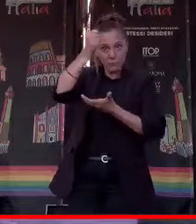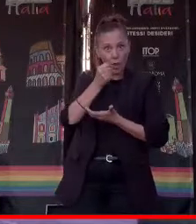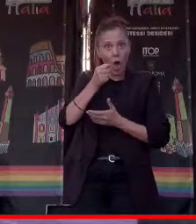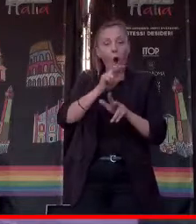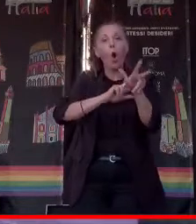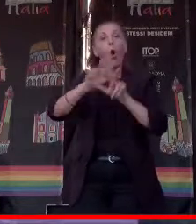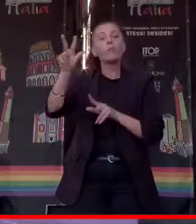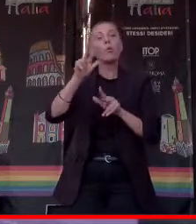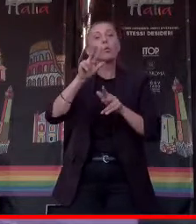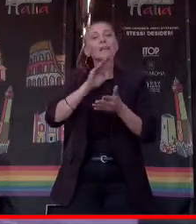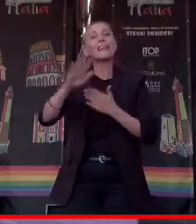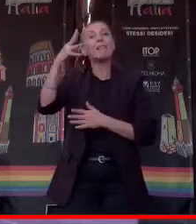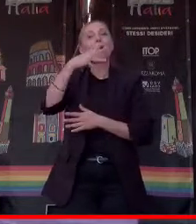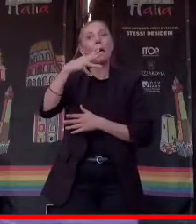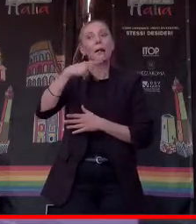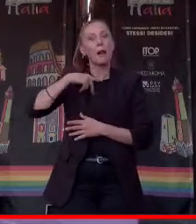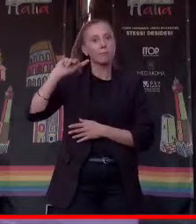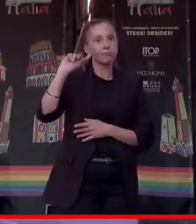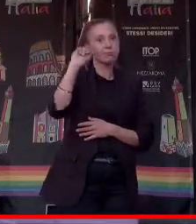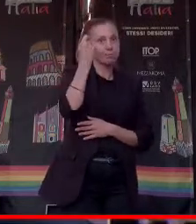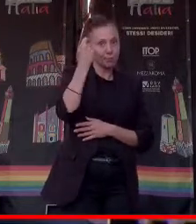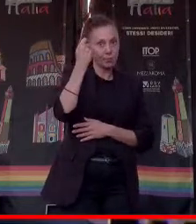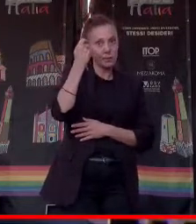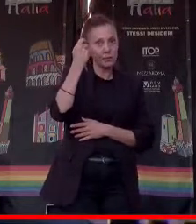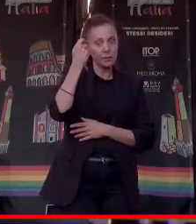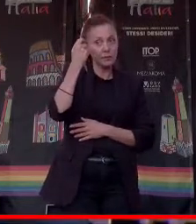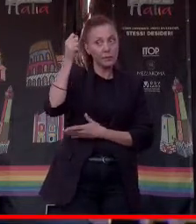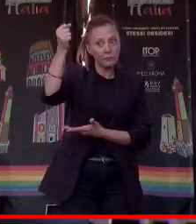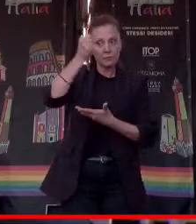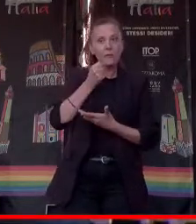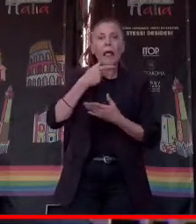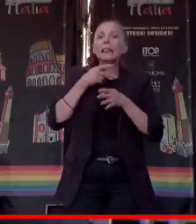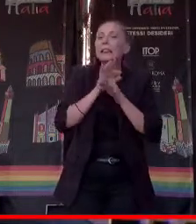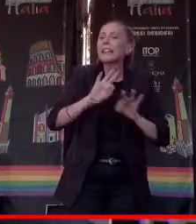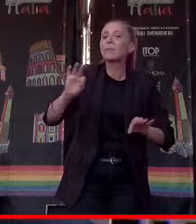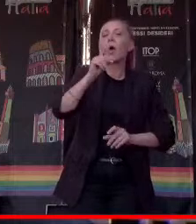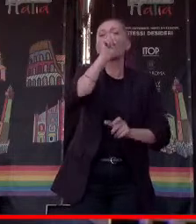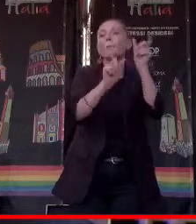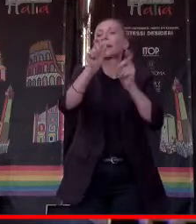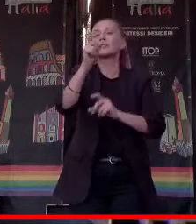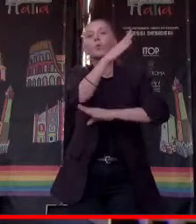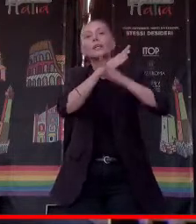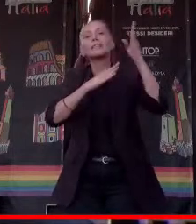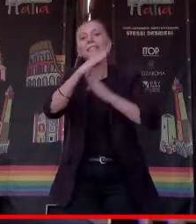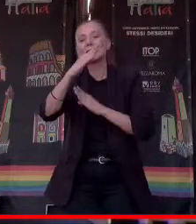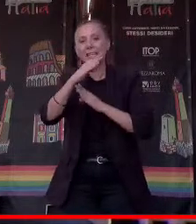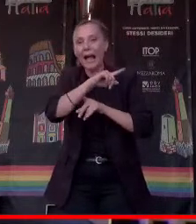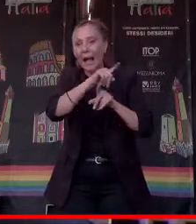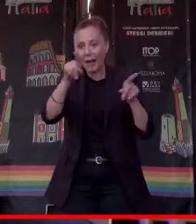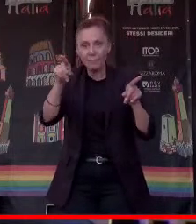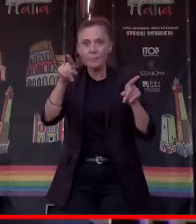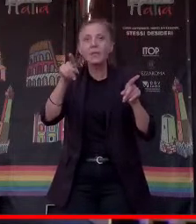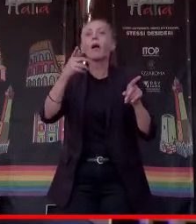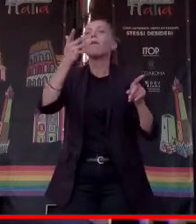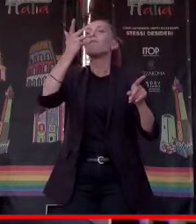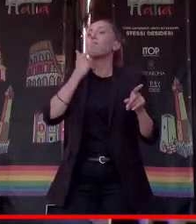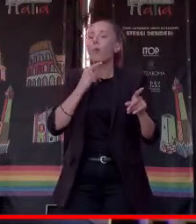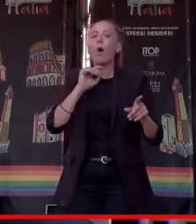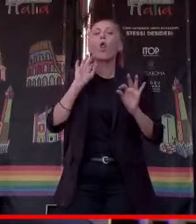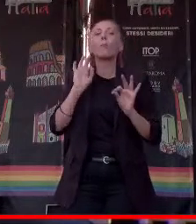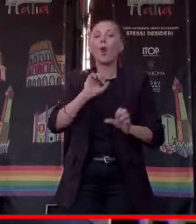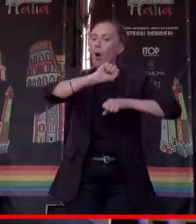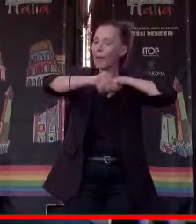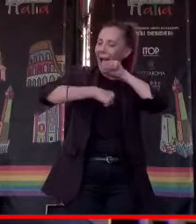di Santa Marinella a disposizione di tutte le persone disabili e non che vorranno fare la stessa azione legale contro